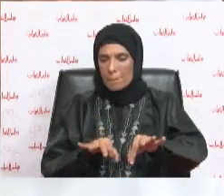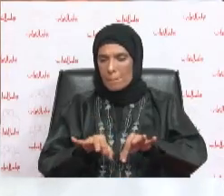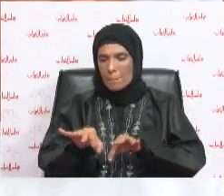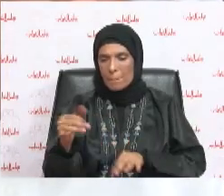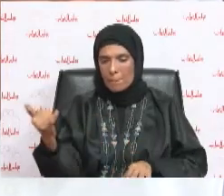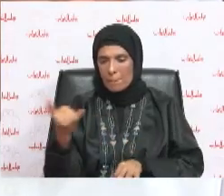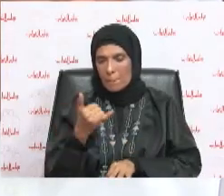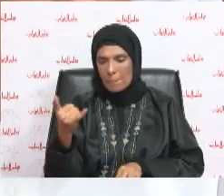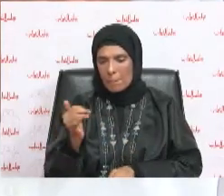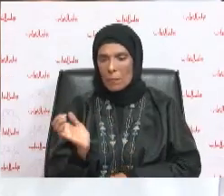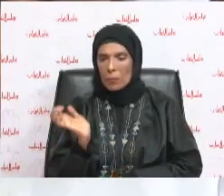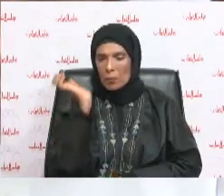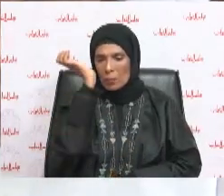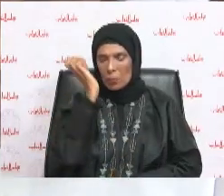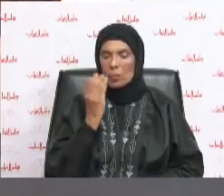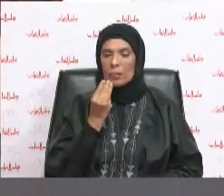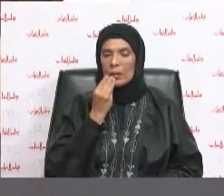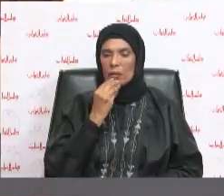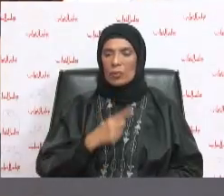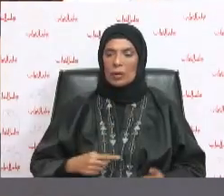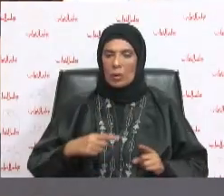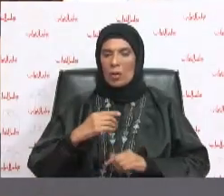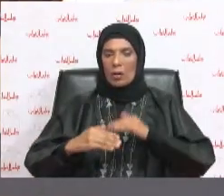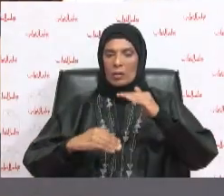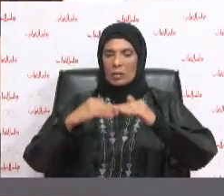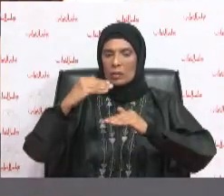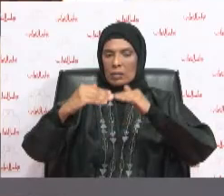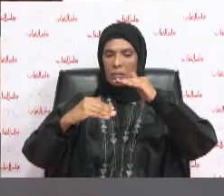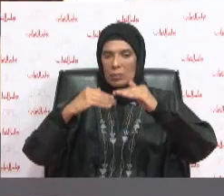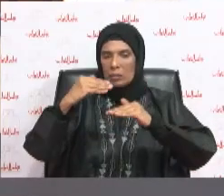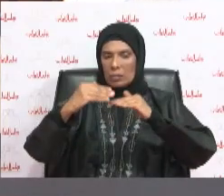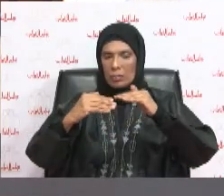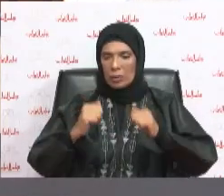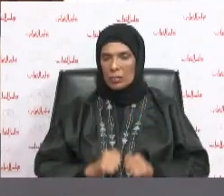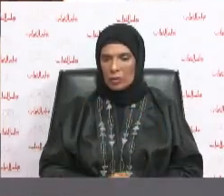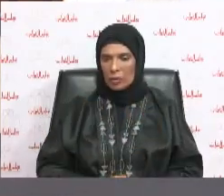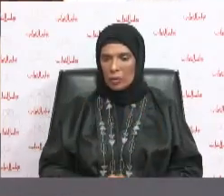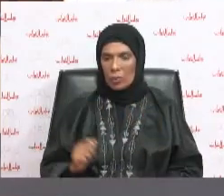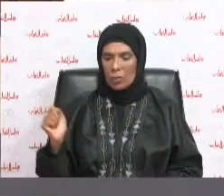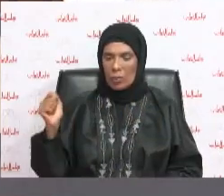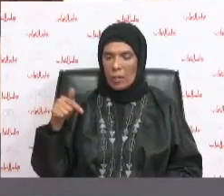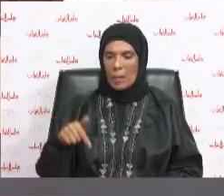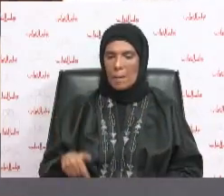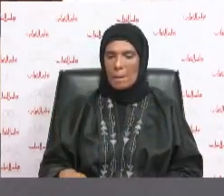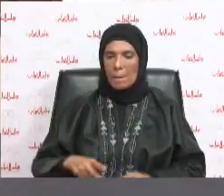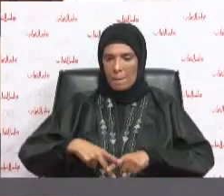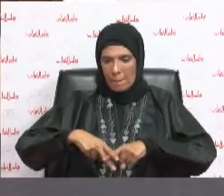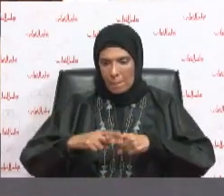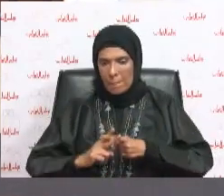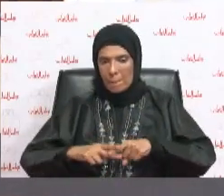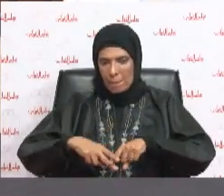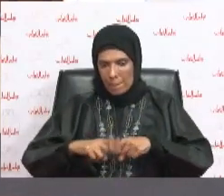للأمن الغذائي بهدف تطوير القدرات الوطنية للصناعات